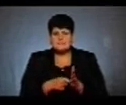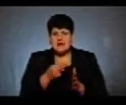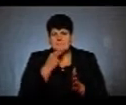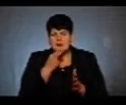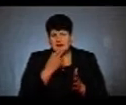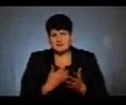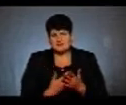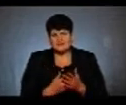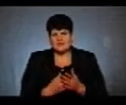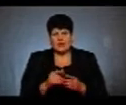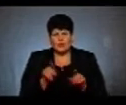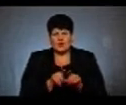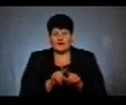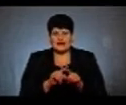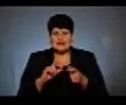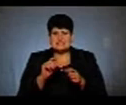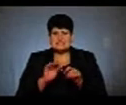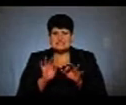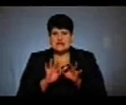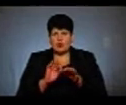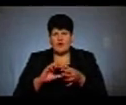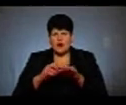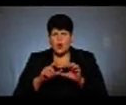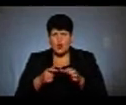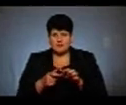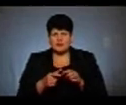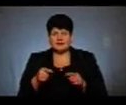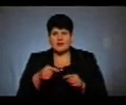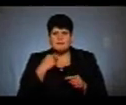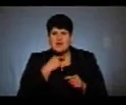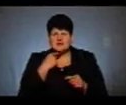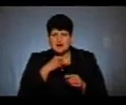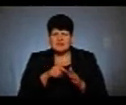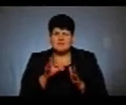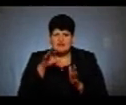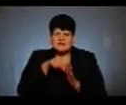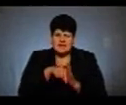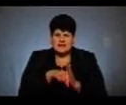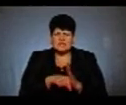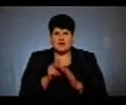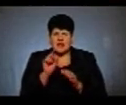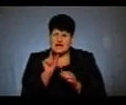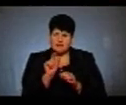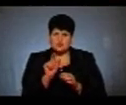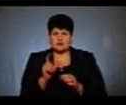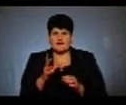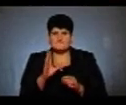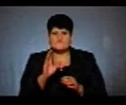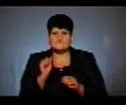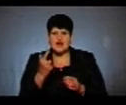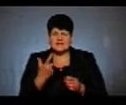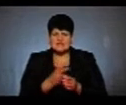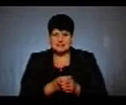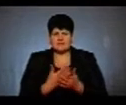розмір, як ви вже сказали, сірникову коробку. Це м'ясо, рибна суміш. І всередині там є капсула з вакциною, пластикова капсула. І коли лисиця чи